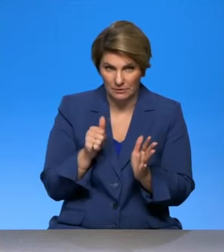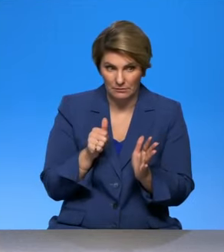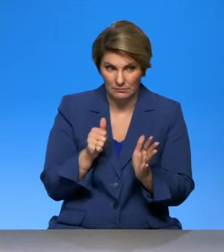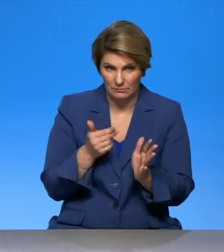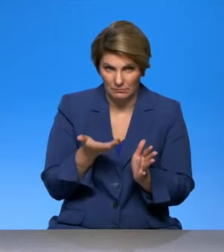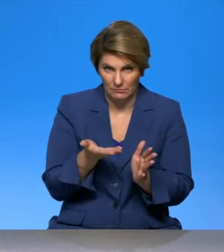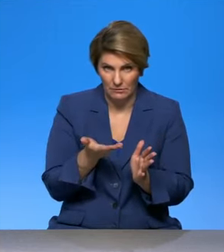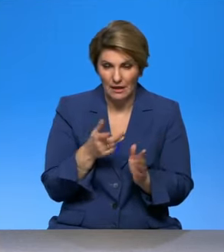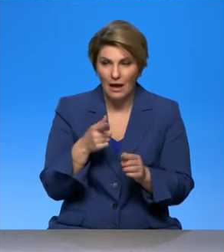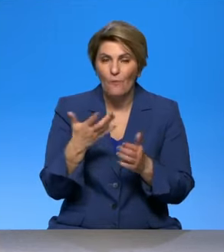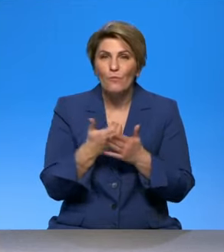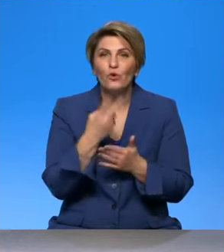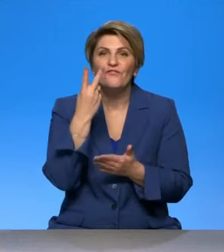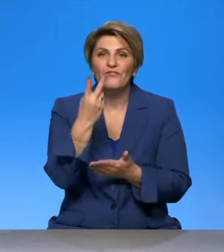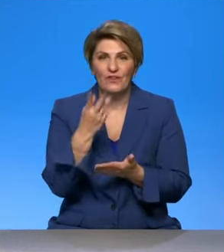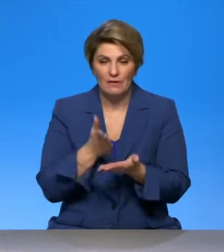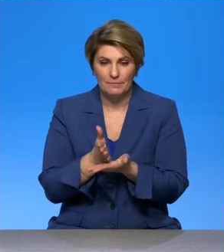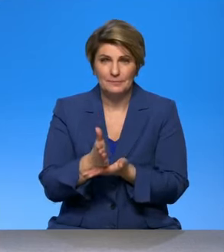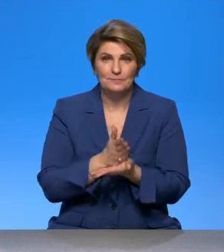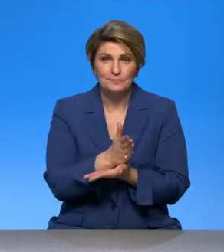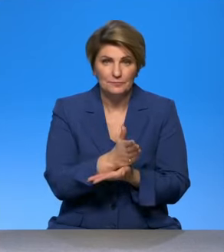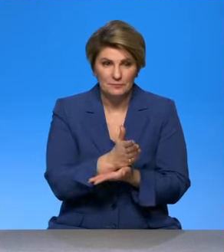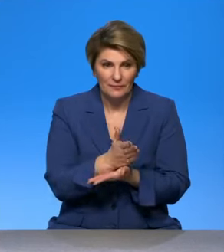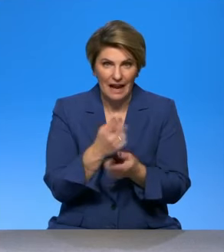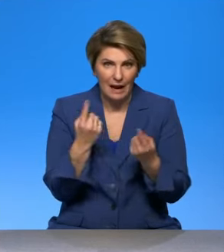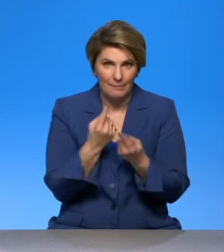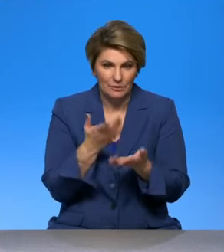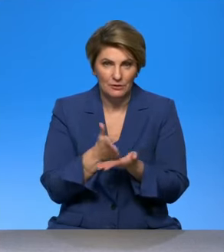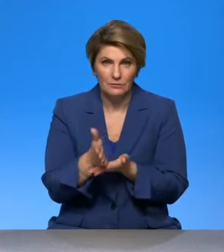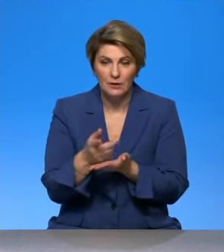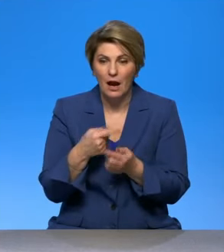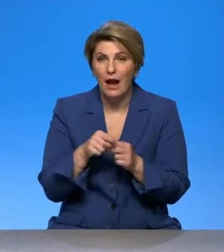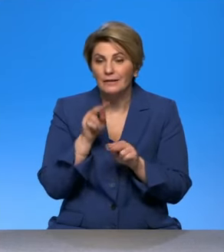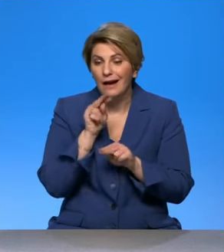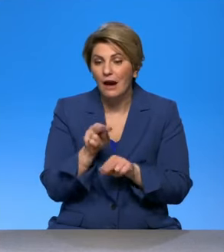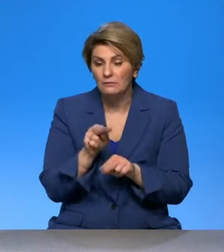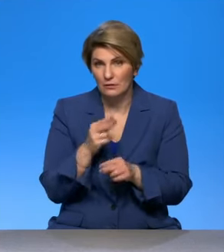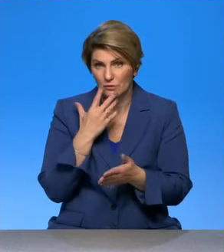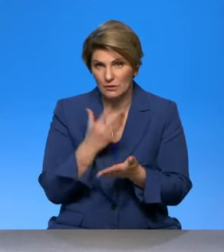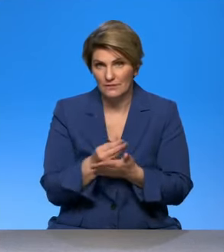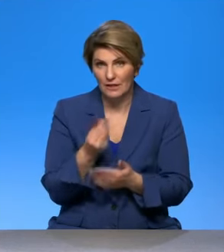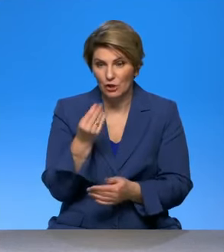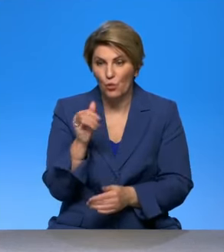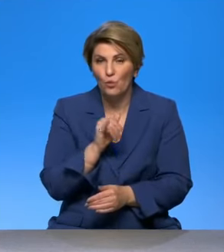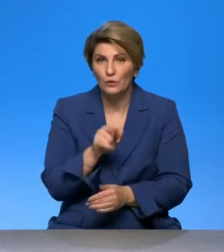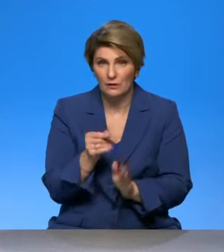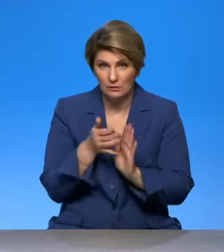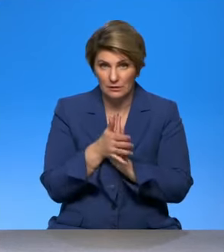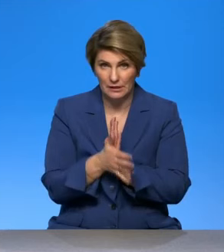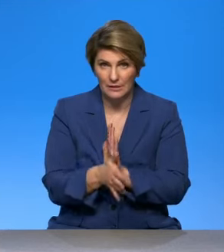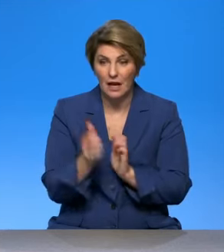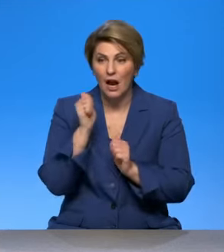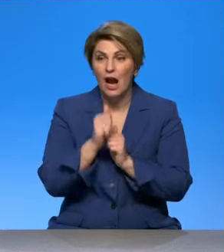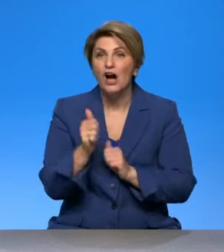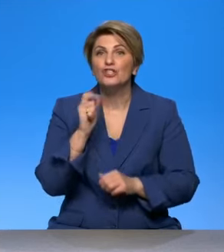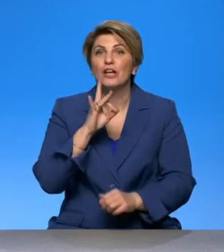упирается в две банальные вещи. Я просто очень не люблю быть банальным, но приходится. Первое, контролируй свои деньги. Ну просто куда ты тратишь? Задавай себе каждый раз